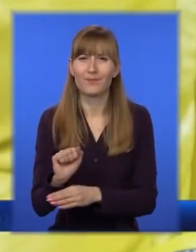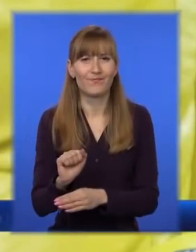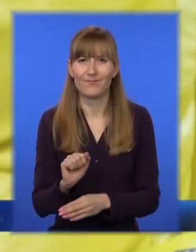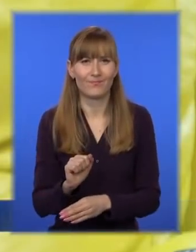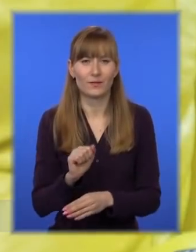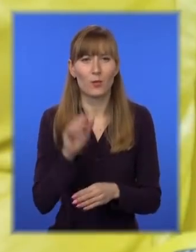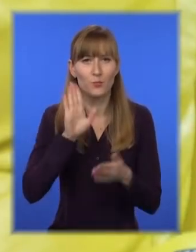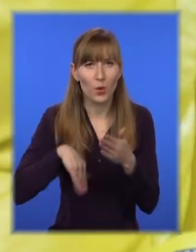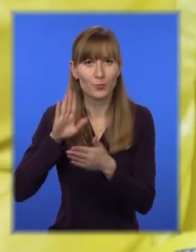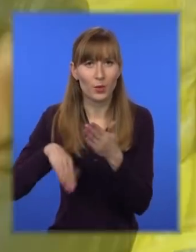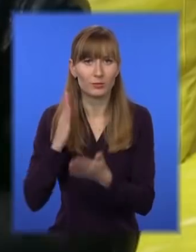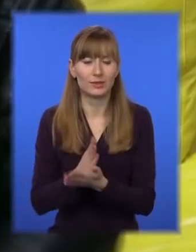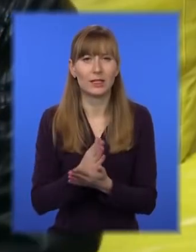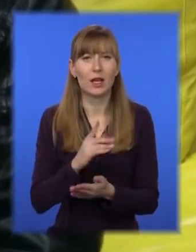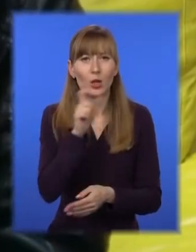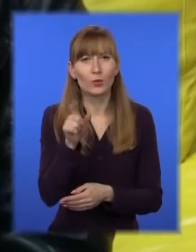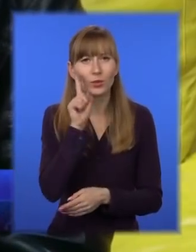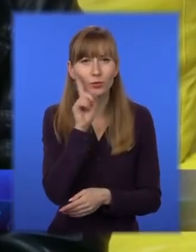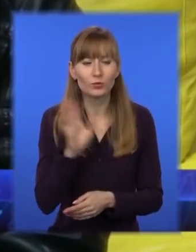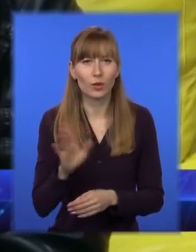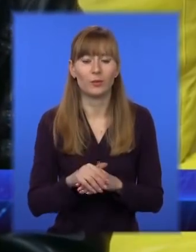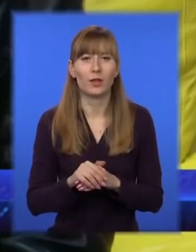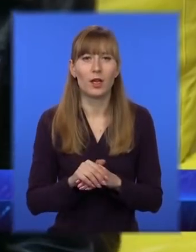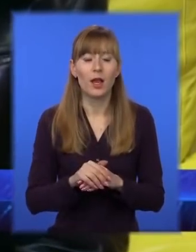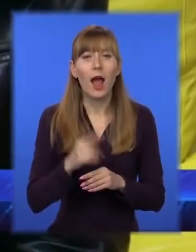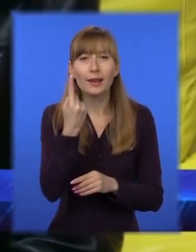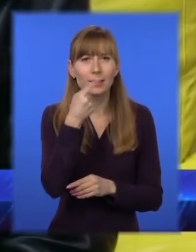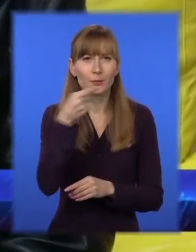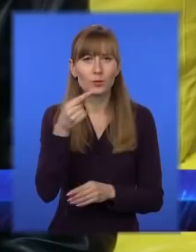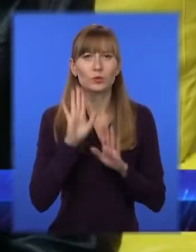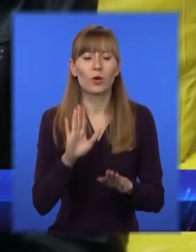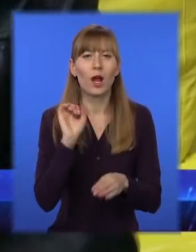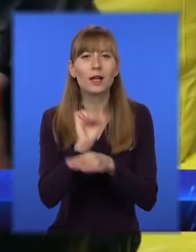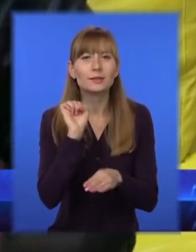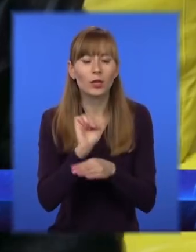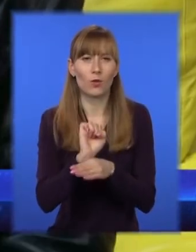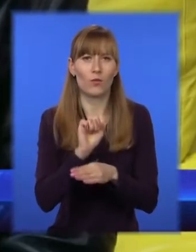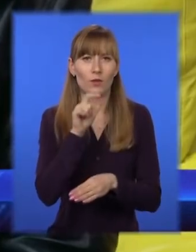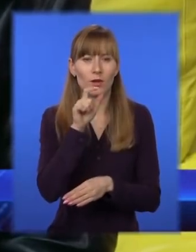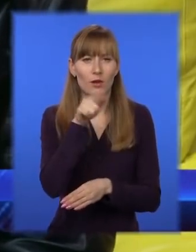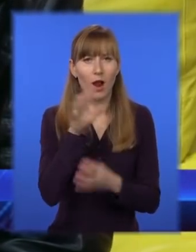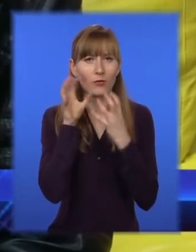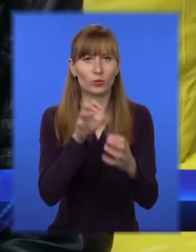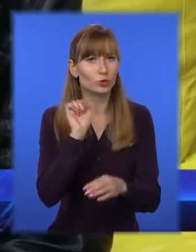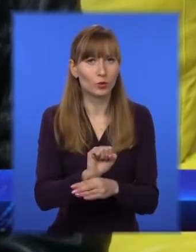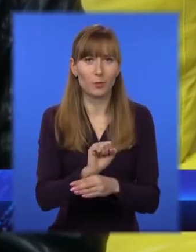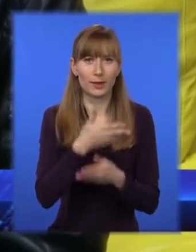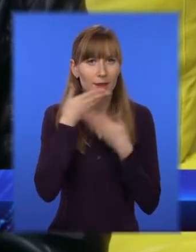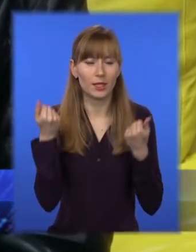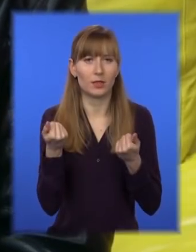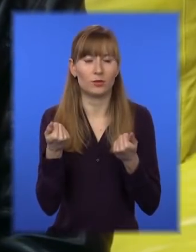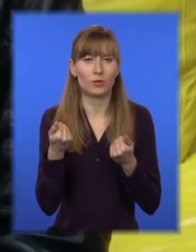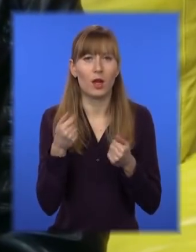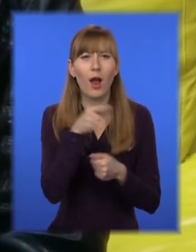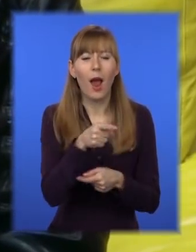що дуже незручно для інгульчан. Визникають питання тільки по відношенню к остановкам, на яких цей автобус не останавливається. Да?